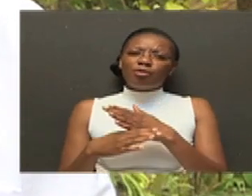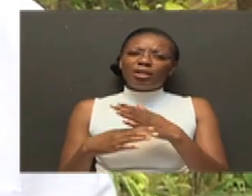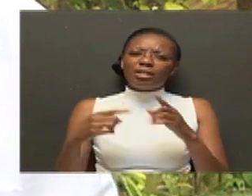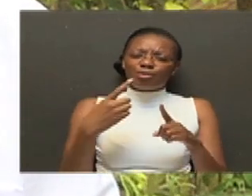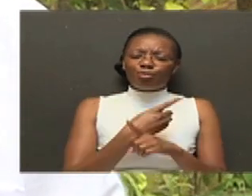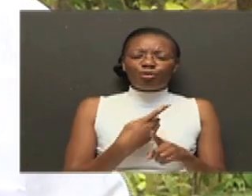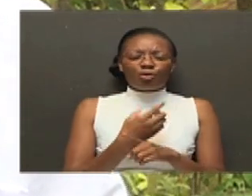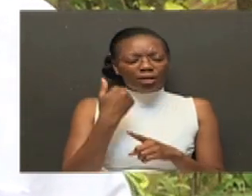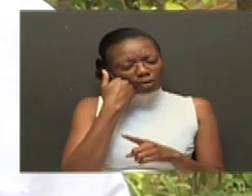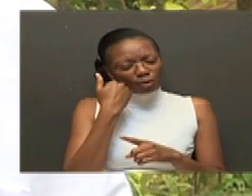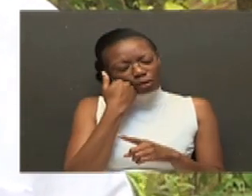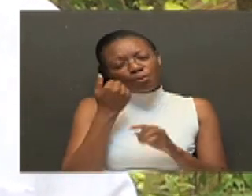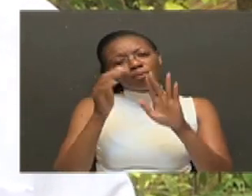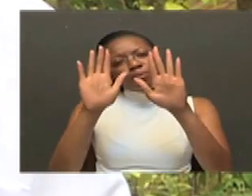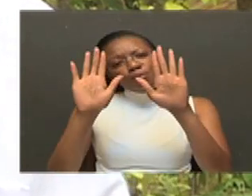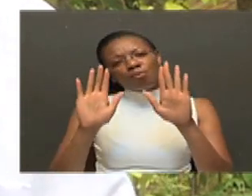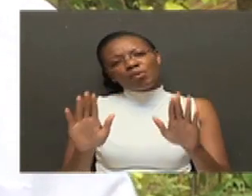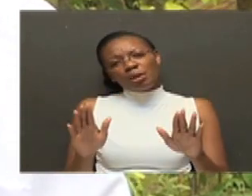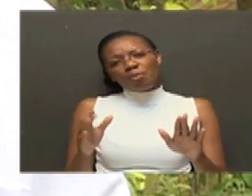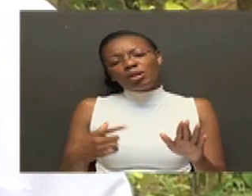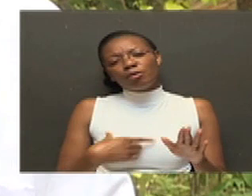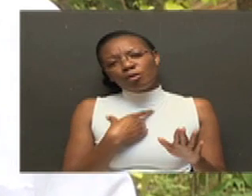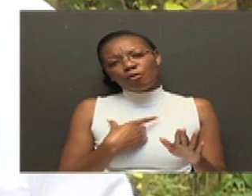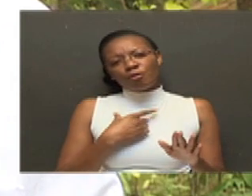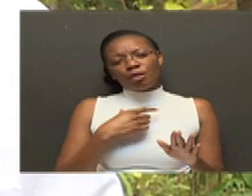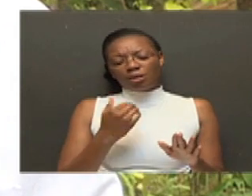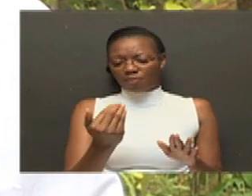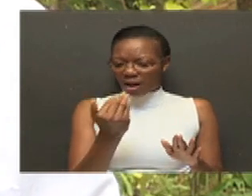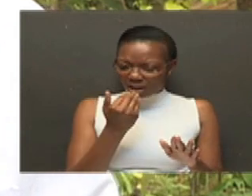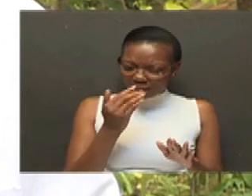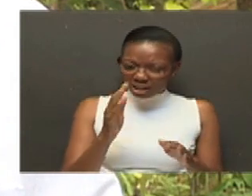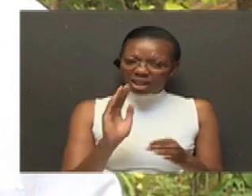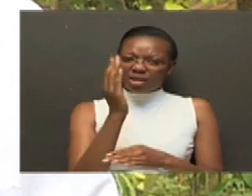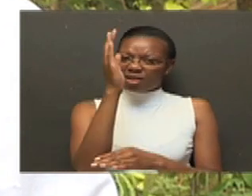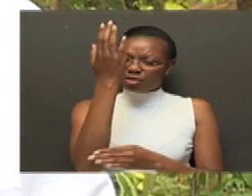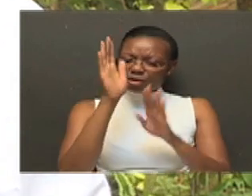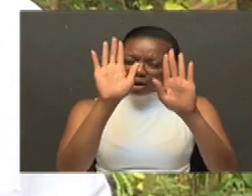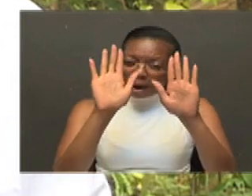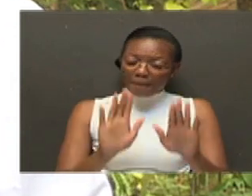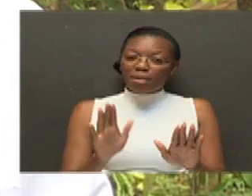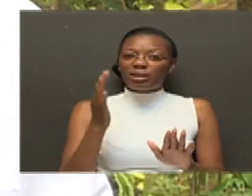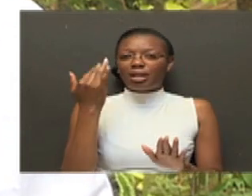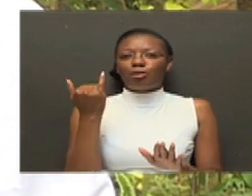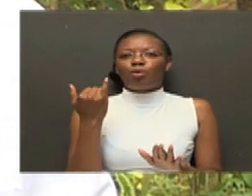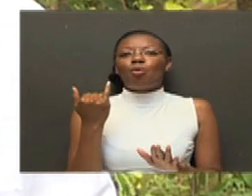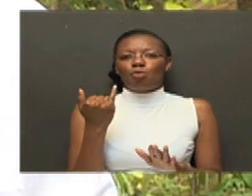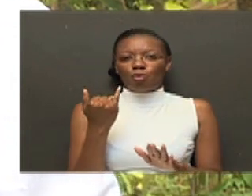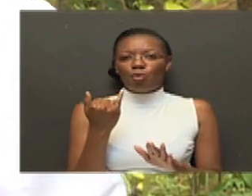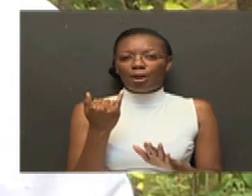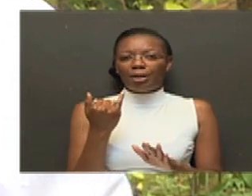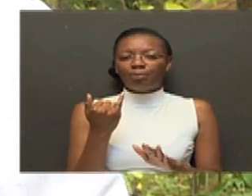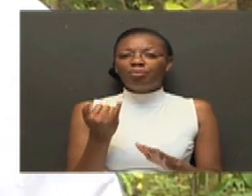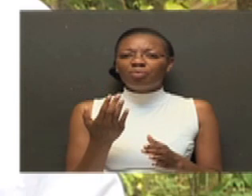to mature. So ni mzuri tuwaambie wakuje hapa na huyo mti kabla kukata watuwaambie kama ni ya